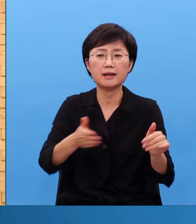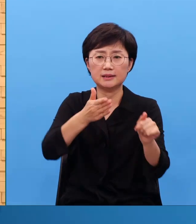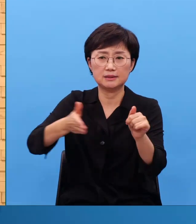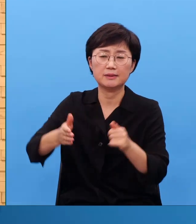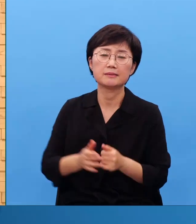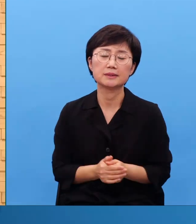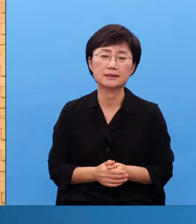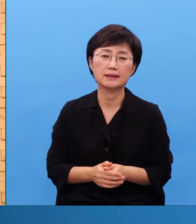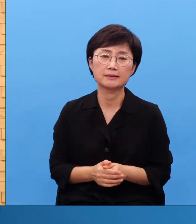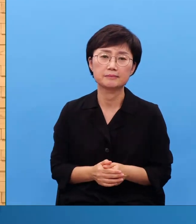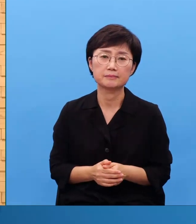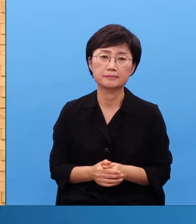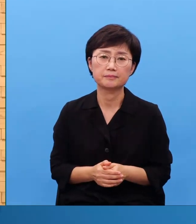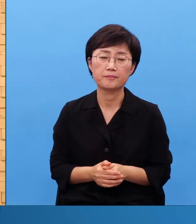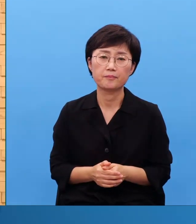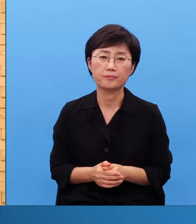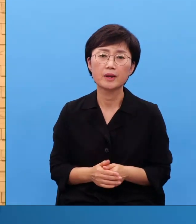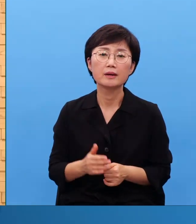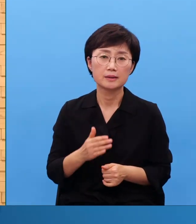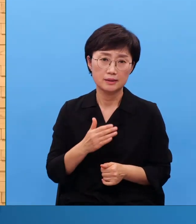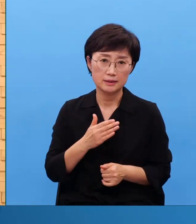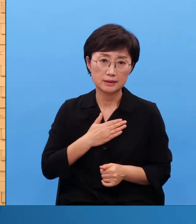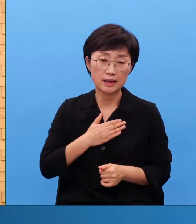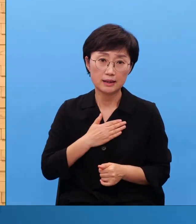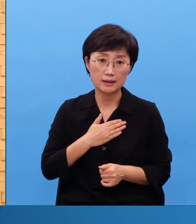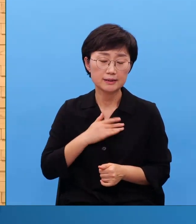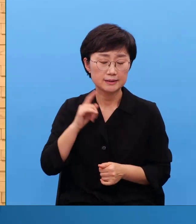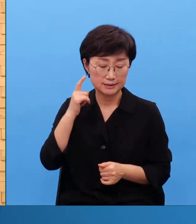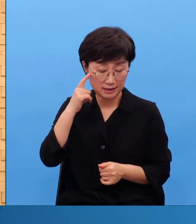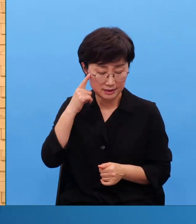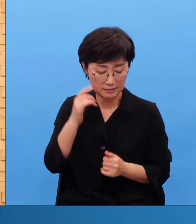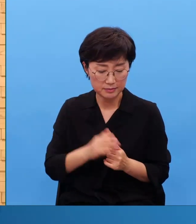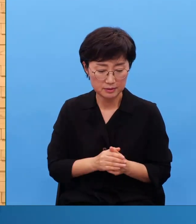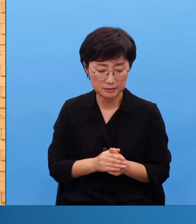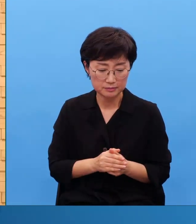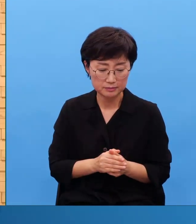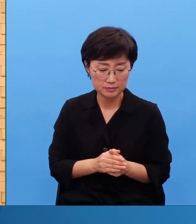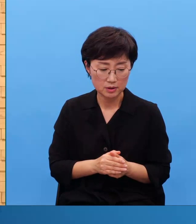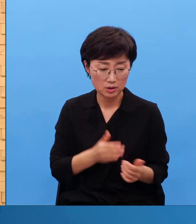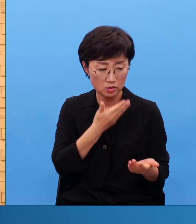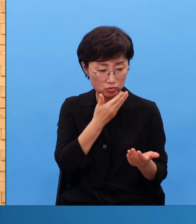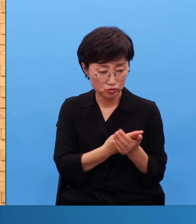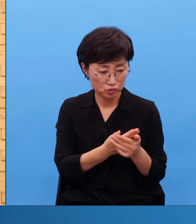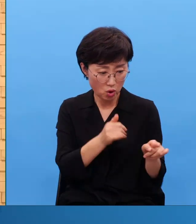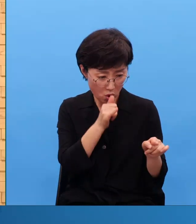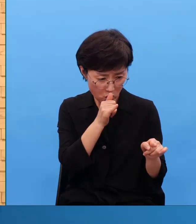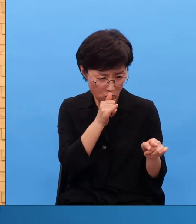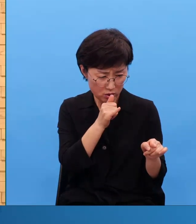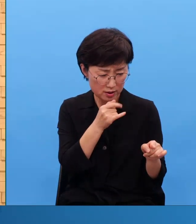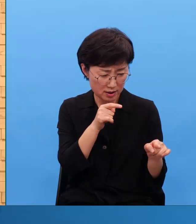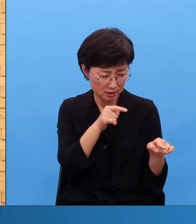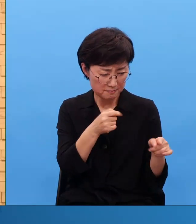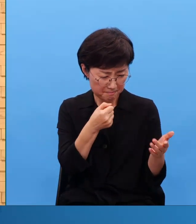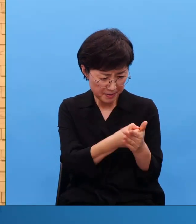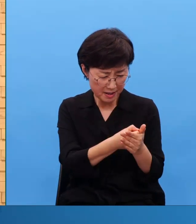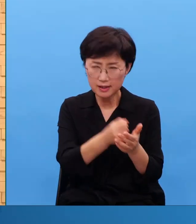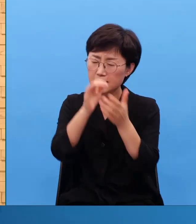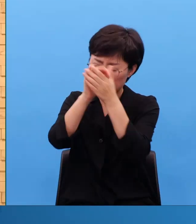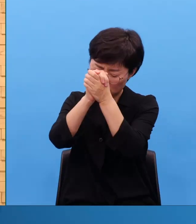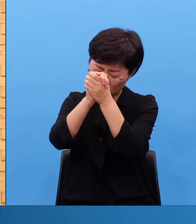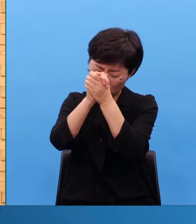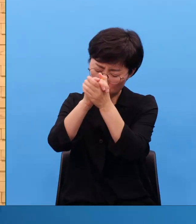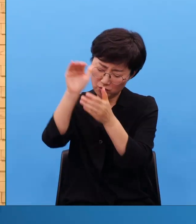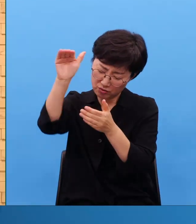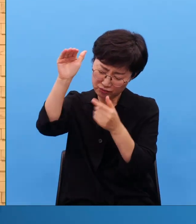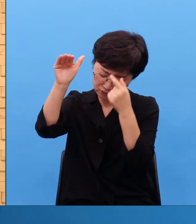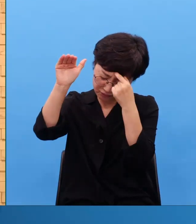막 하나하나가 너무 중요하게 느껴졌어요. 이 놓고 기도 계속. One by one, I thought these were so important that I started to